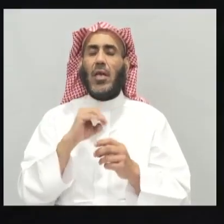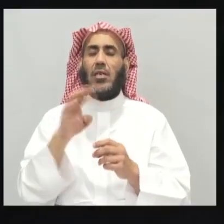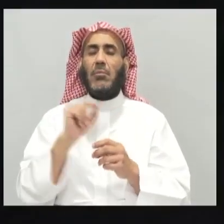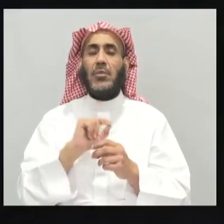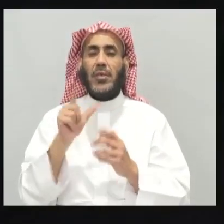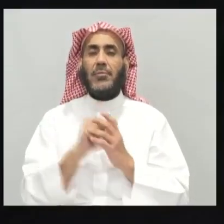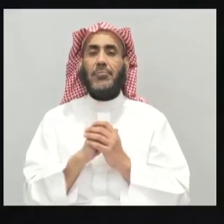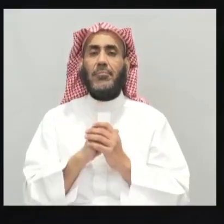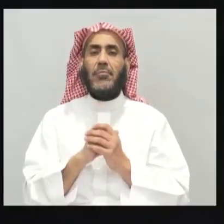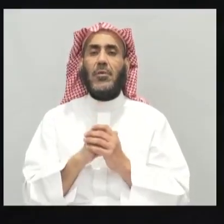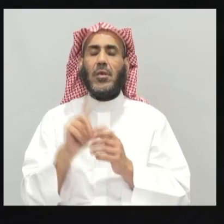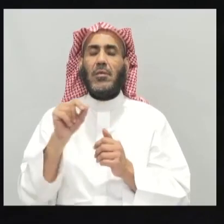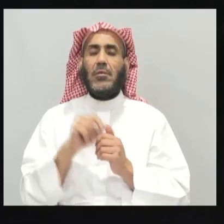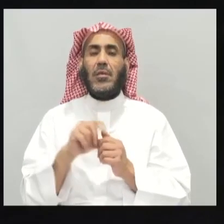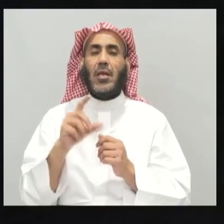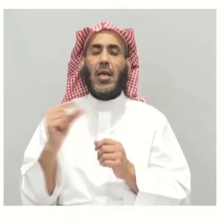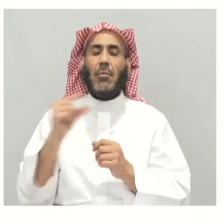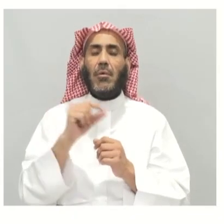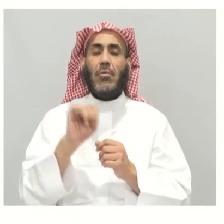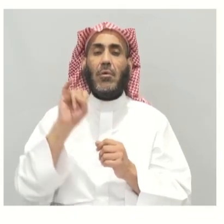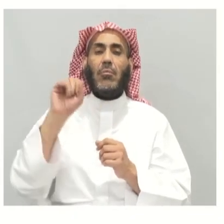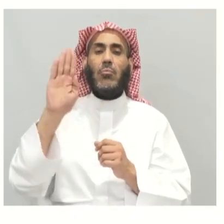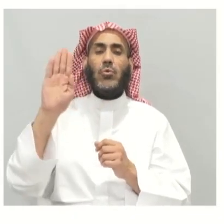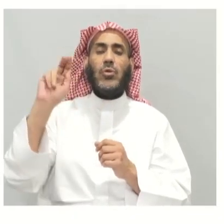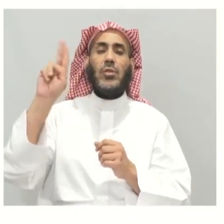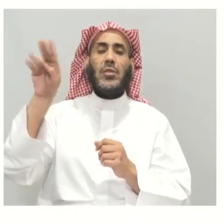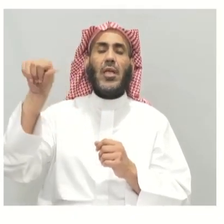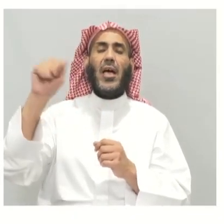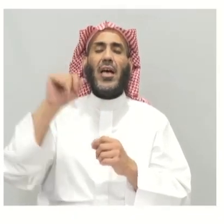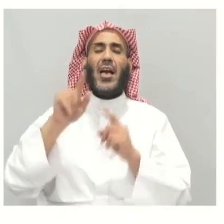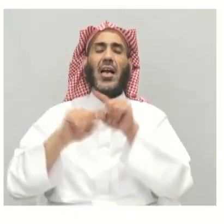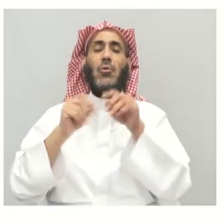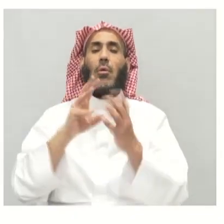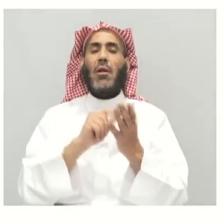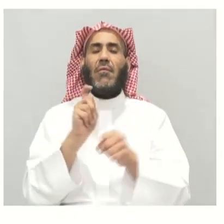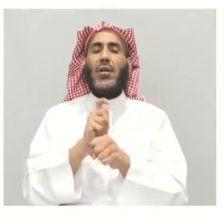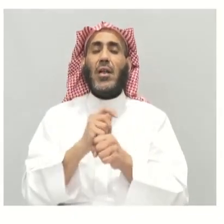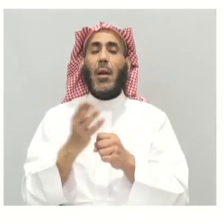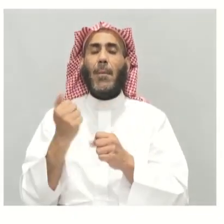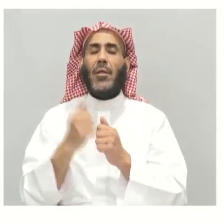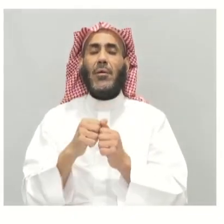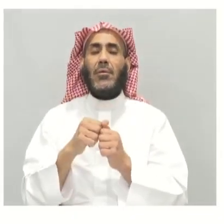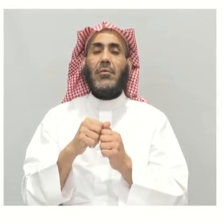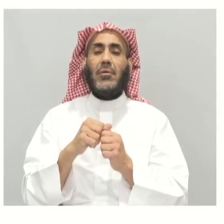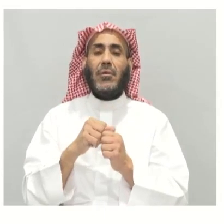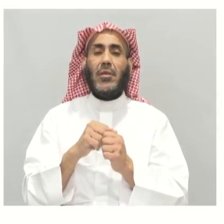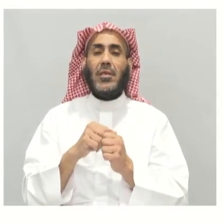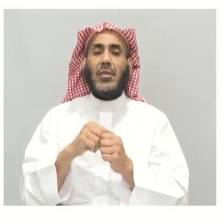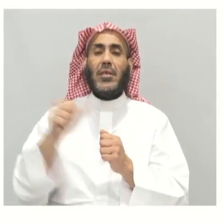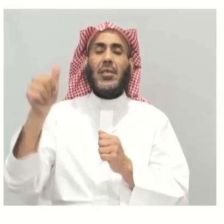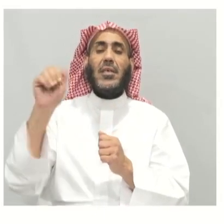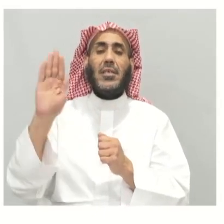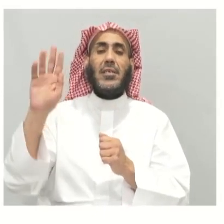الصحيحة، أحسنتم، كلمة مستخرج مأخوذة من الفعل الماضي، أحسنتم، مأخوذة من الفعل